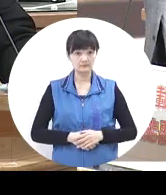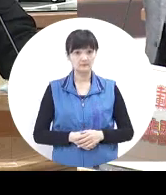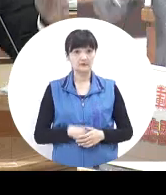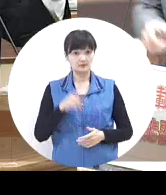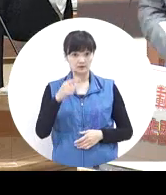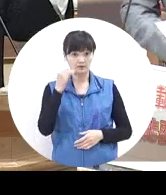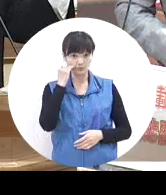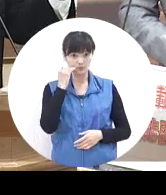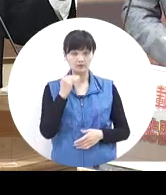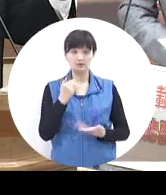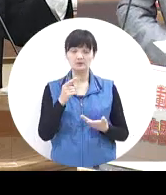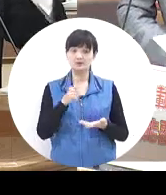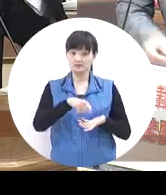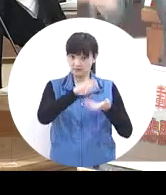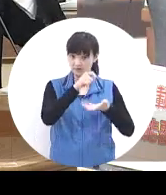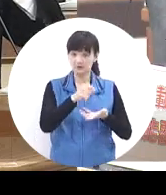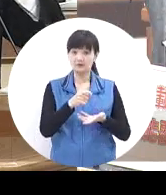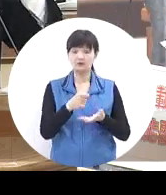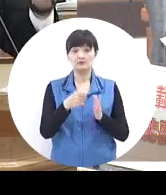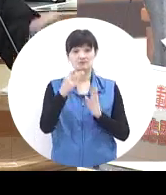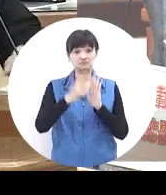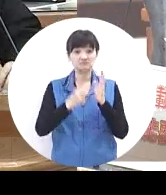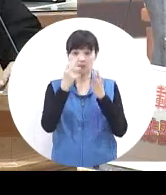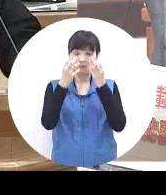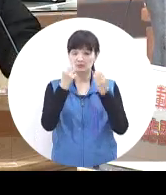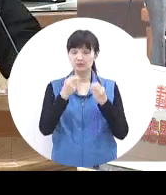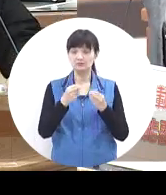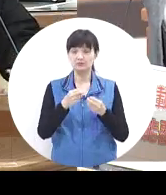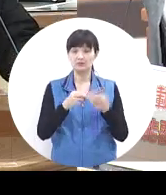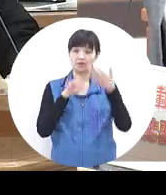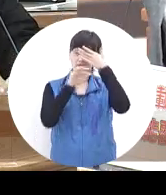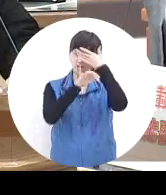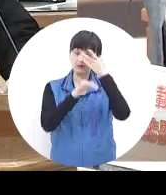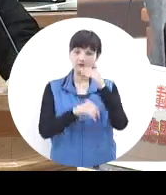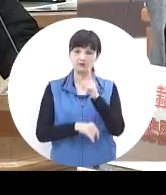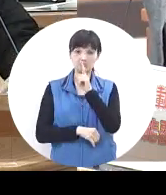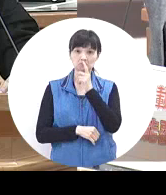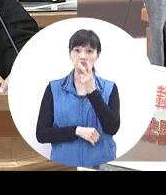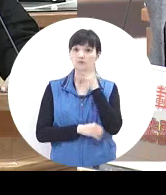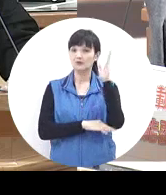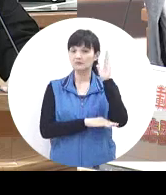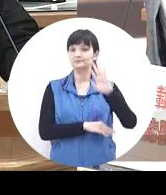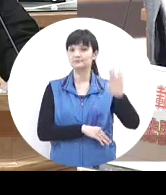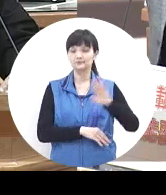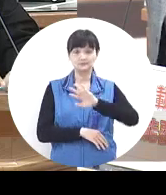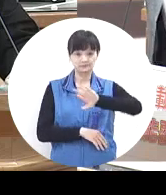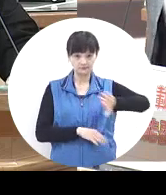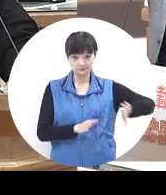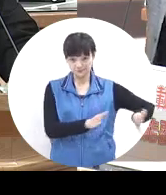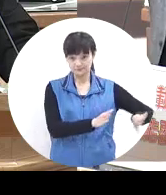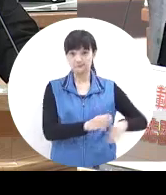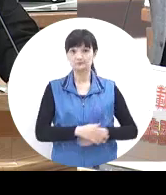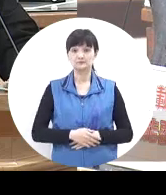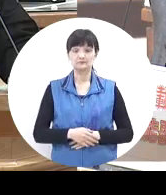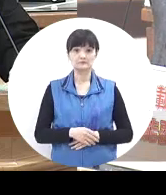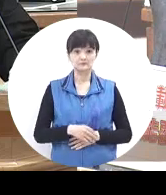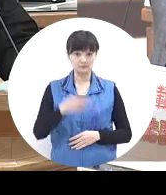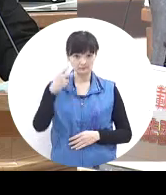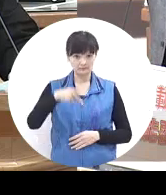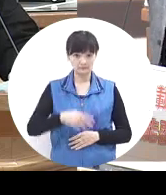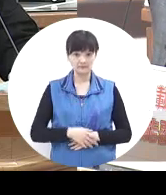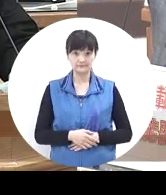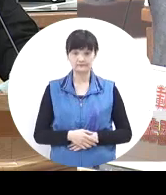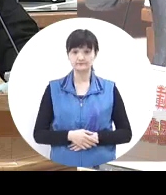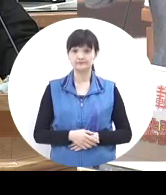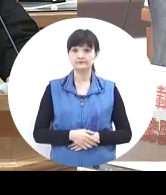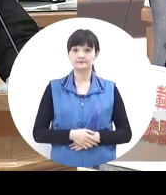就说是中央的事情。 包括污水下水道。 第三件事情， 我要求市长来呀、啊， 不能无限期把